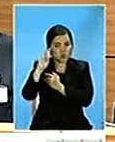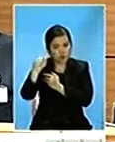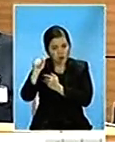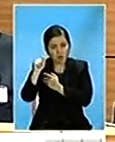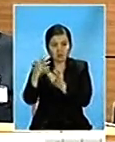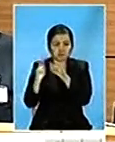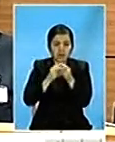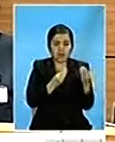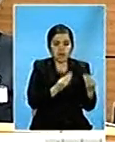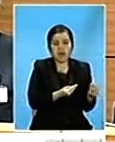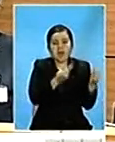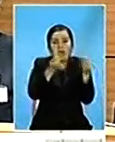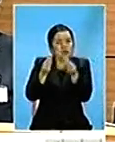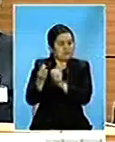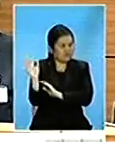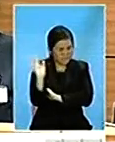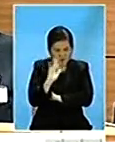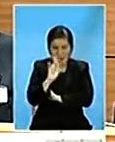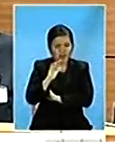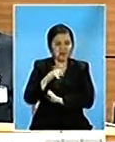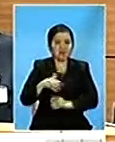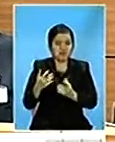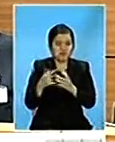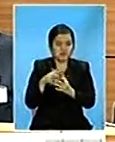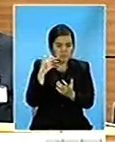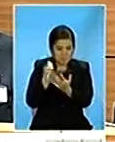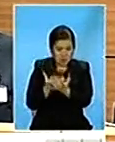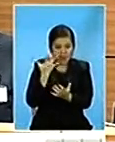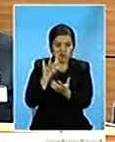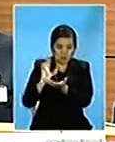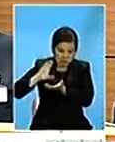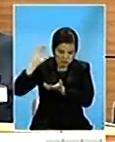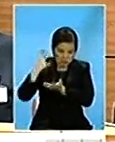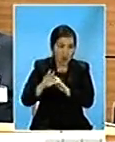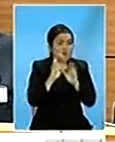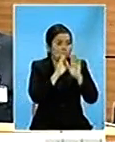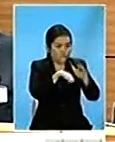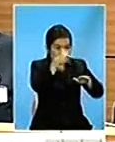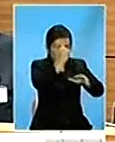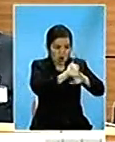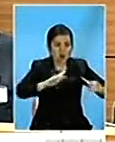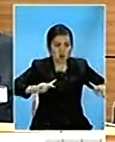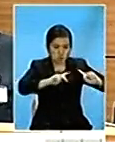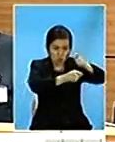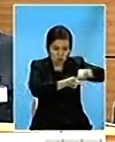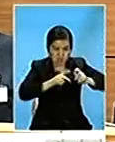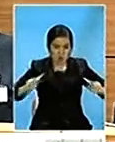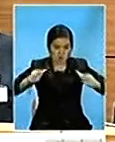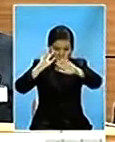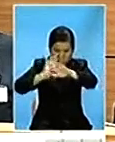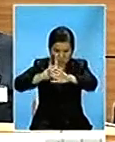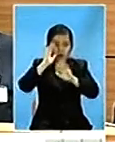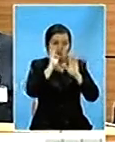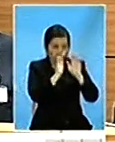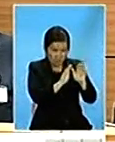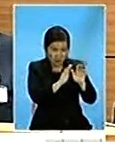ไม่ได้หรอกครับมันเป็นงานใหญ่เกินกว่าความสามารถที่เขาจะทำได้ก็ฝากท่านนี่แหละกับท่านรัฐมนตรีว่าการกระทรวงทรัพยากรว่